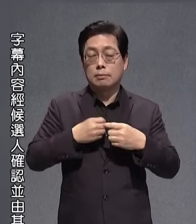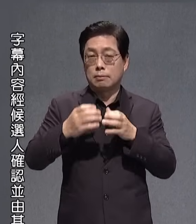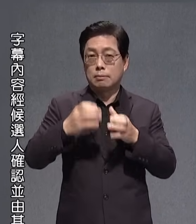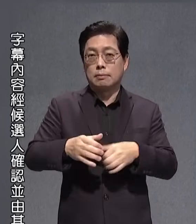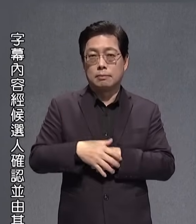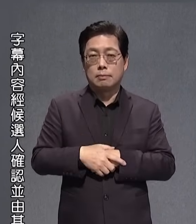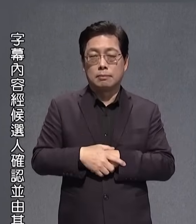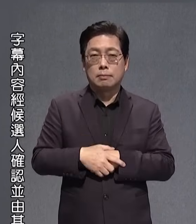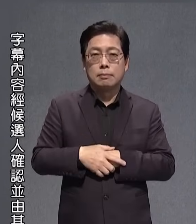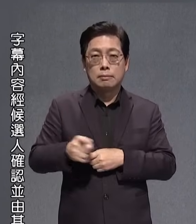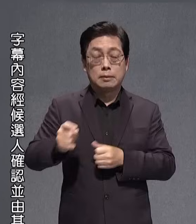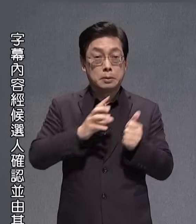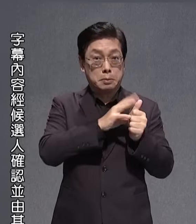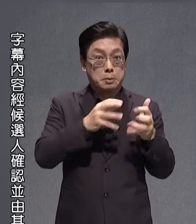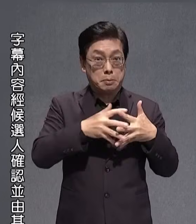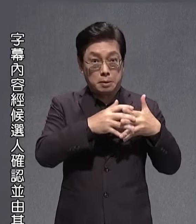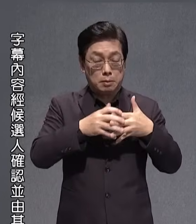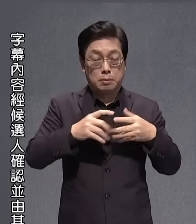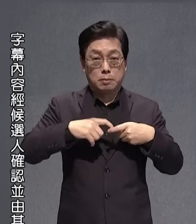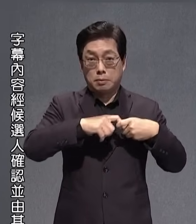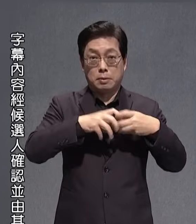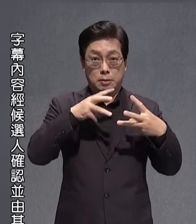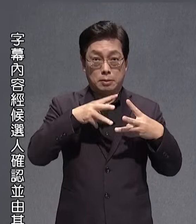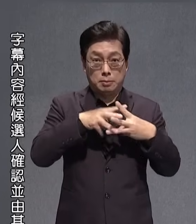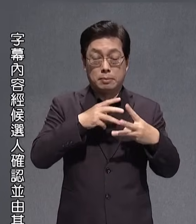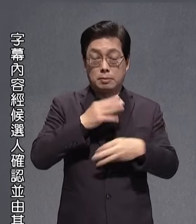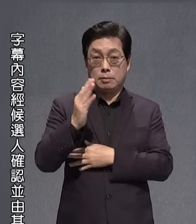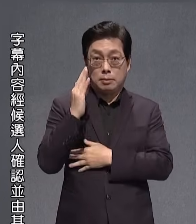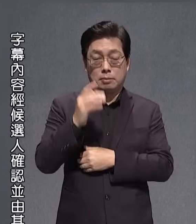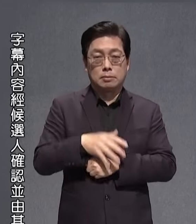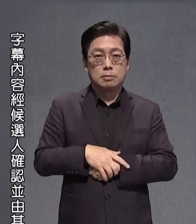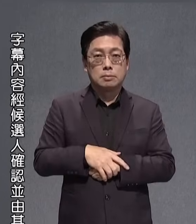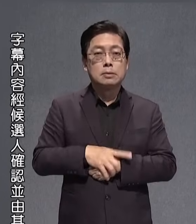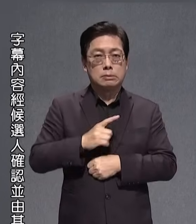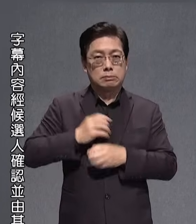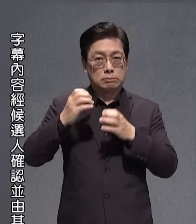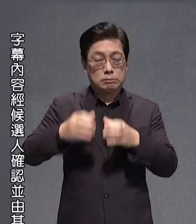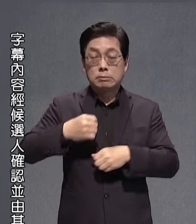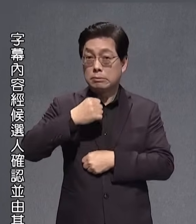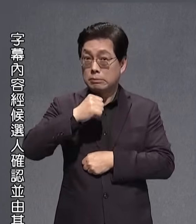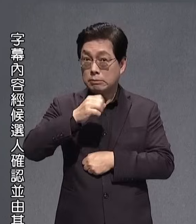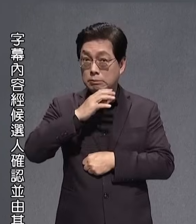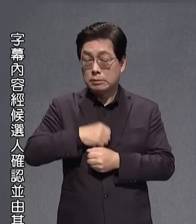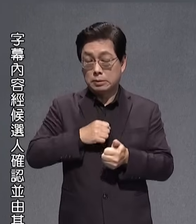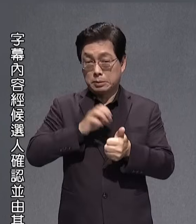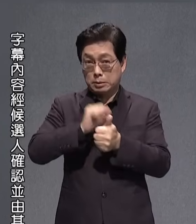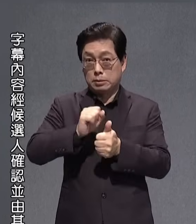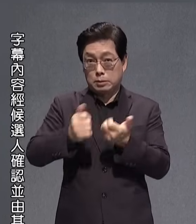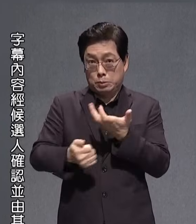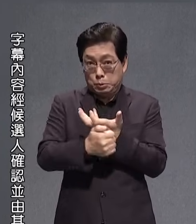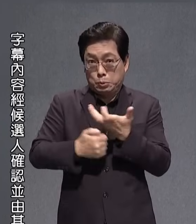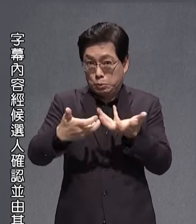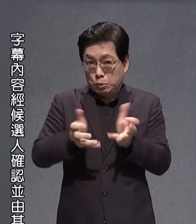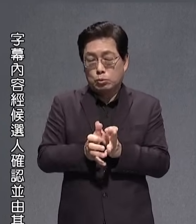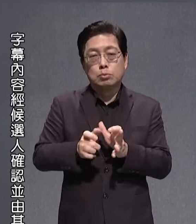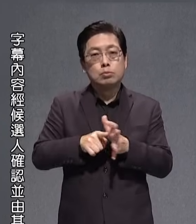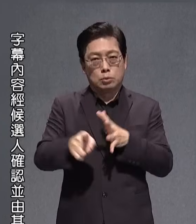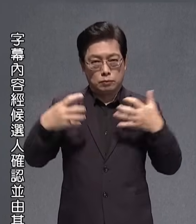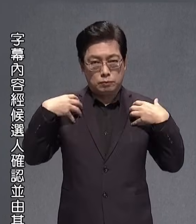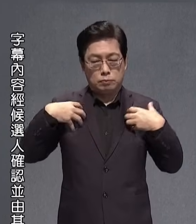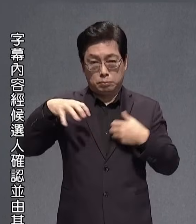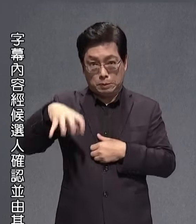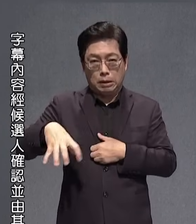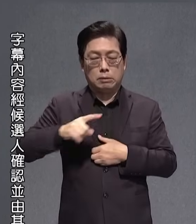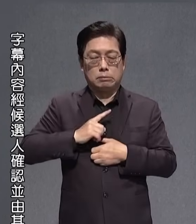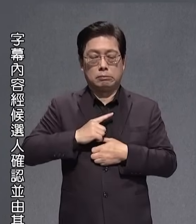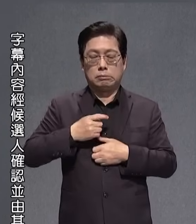成立仿照美国联邦缉毒局的模式，建立台湾的缉毒署，由专责单位来查